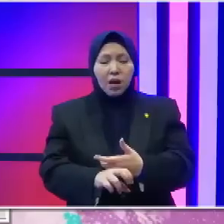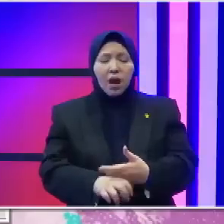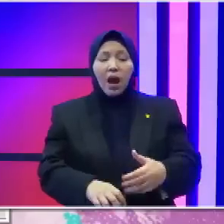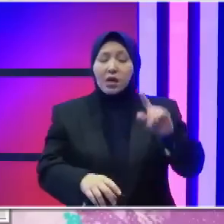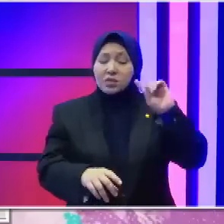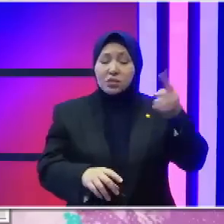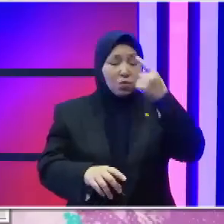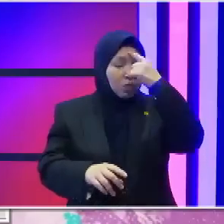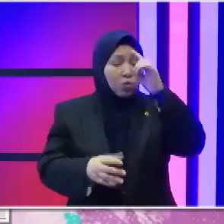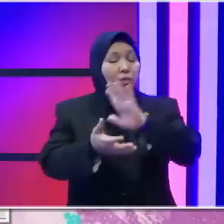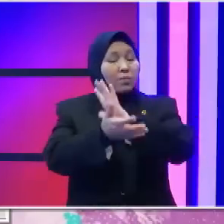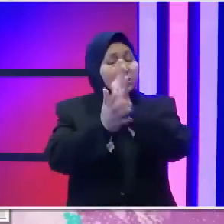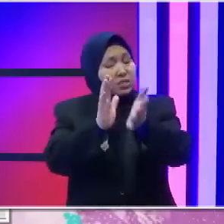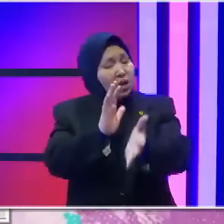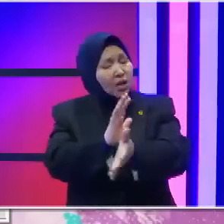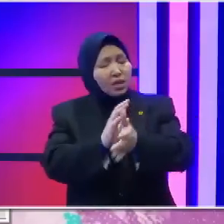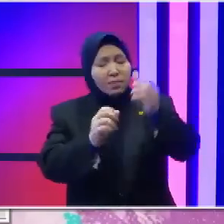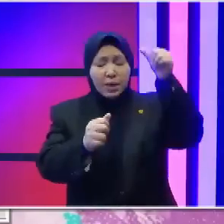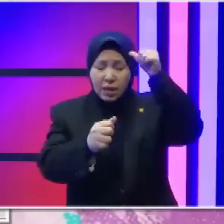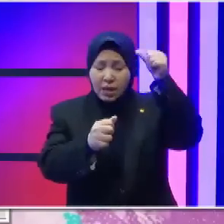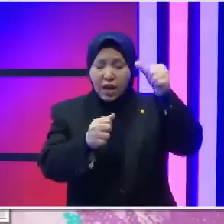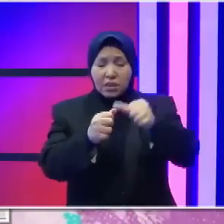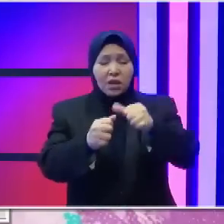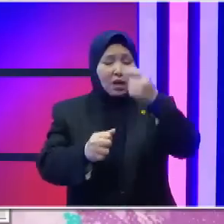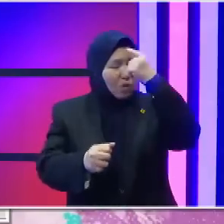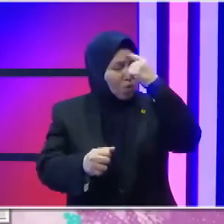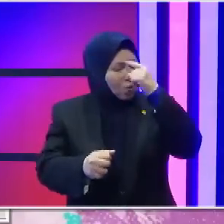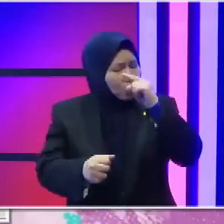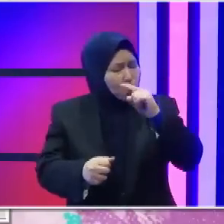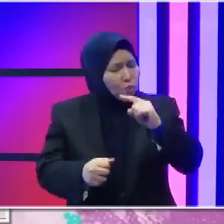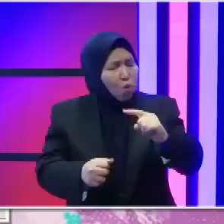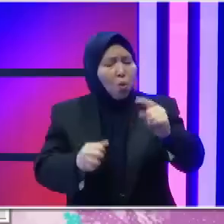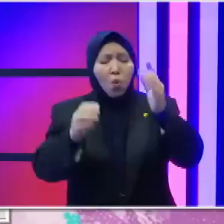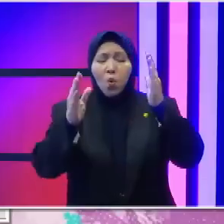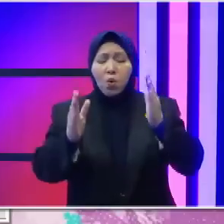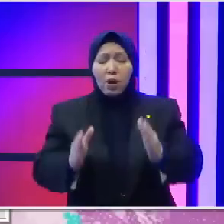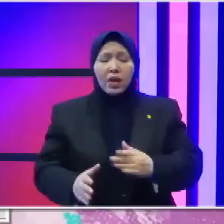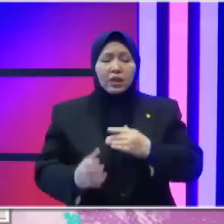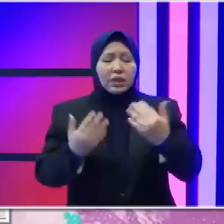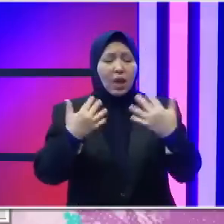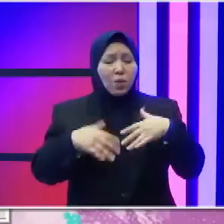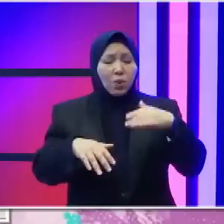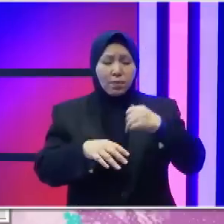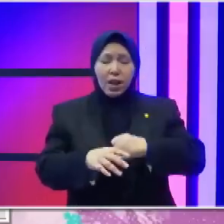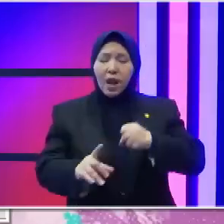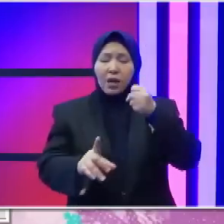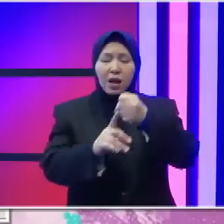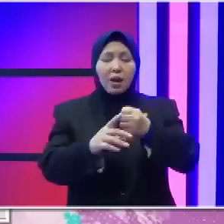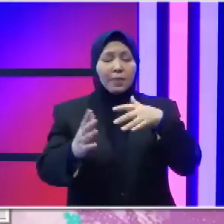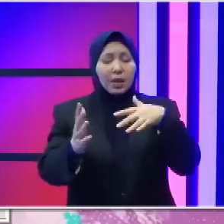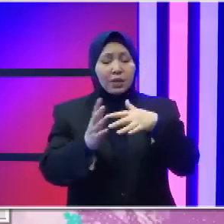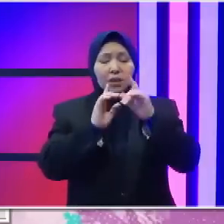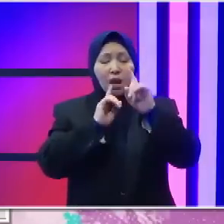illa tadhkiratan liman yakhsha